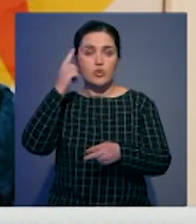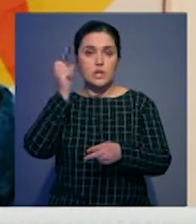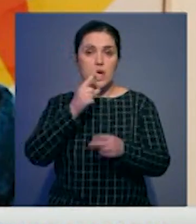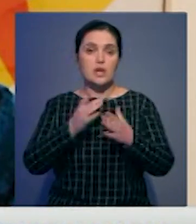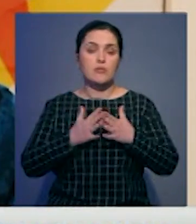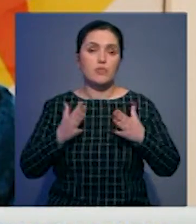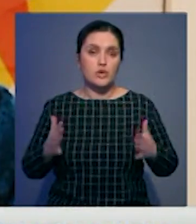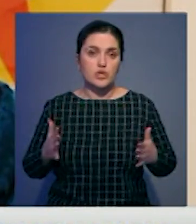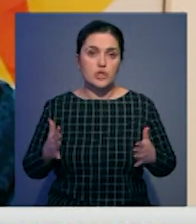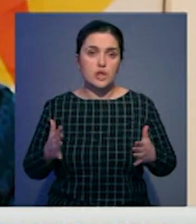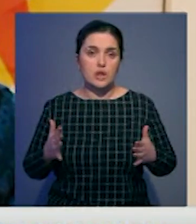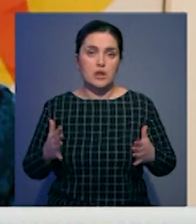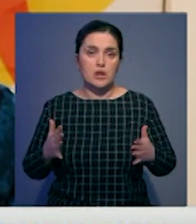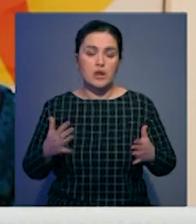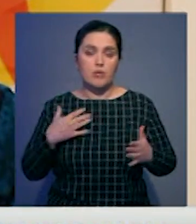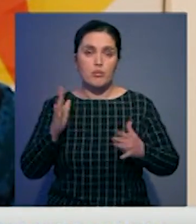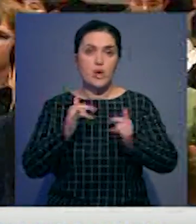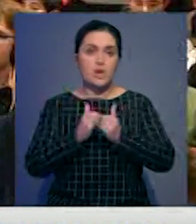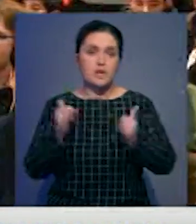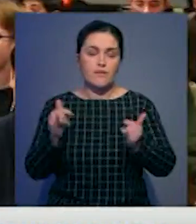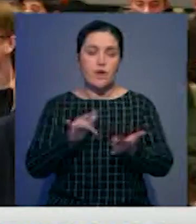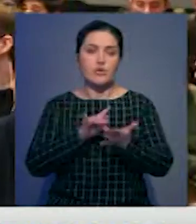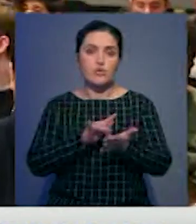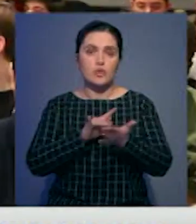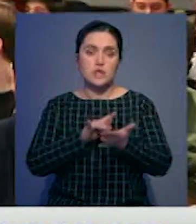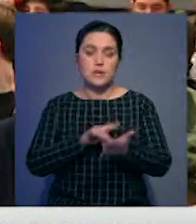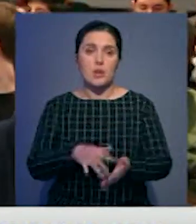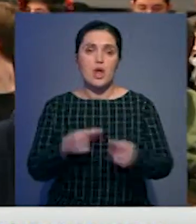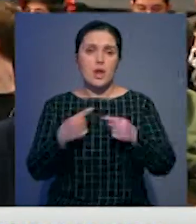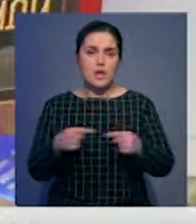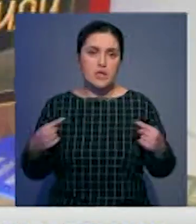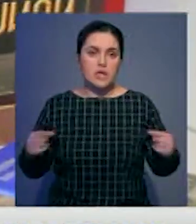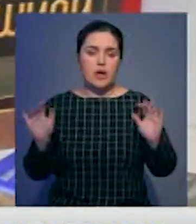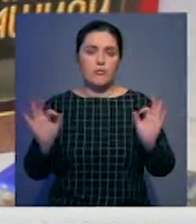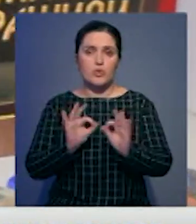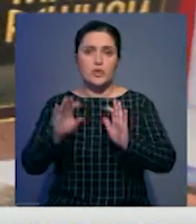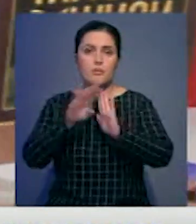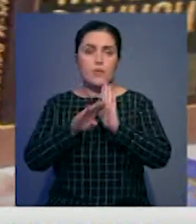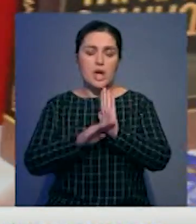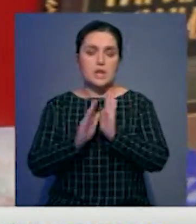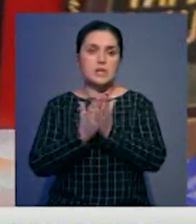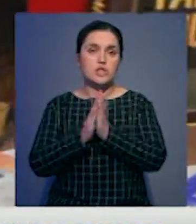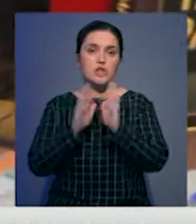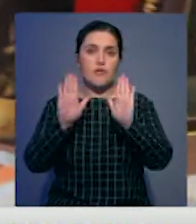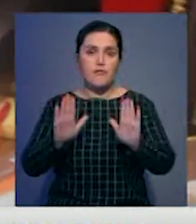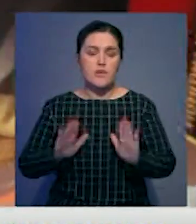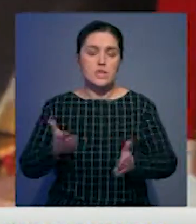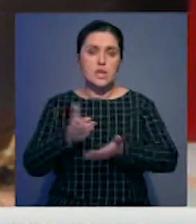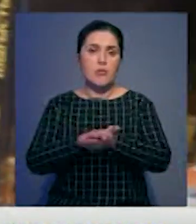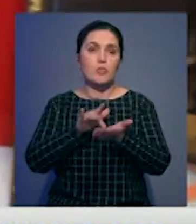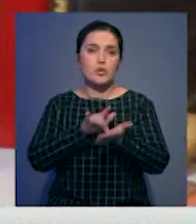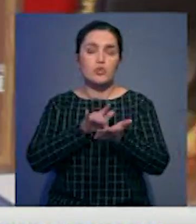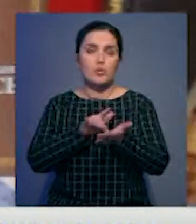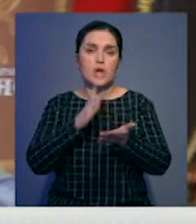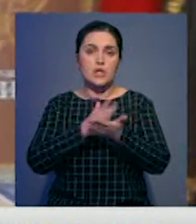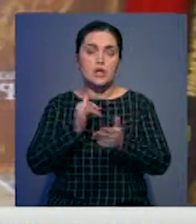больше. И этим же мы будем развивать туризм. Разнообразная музыкальная программа, книжная выставка, знакомство с туристическими